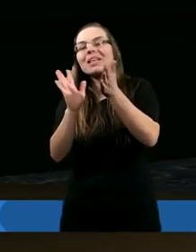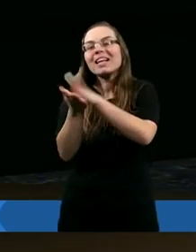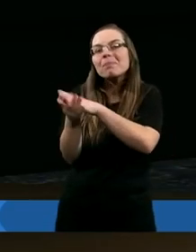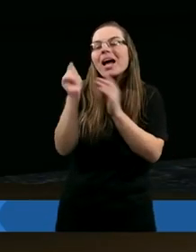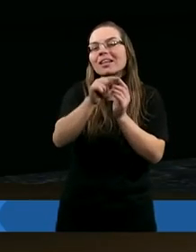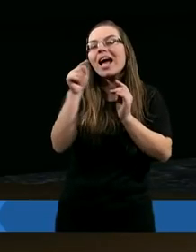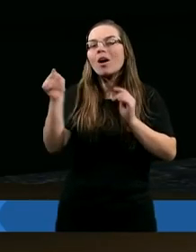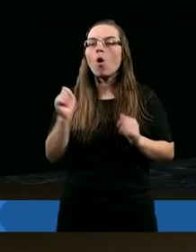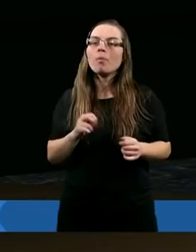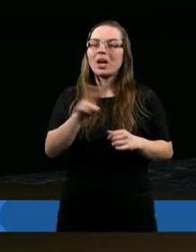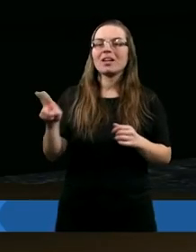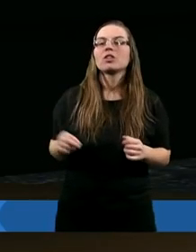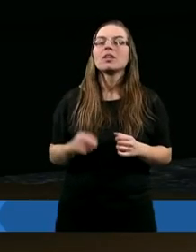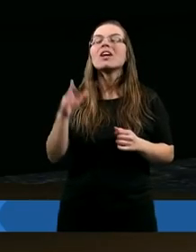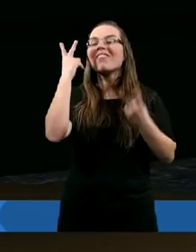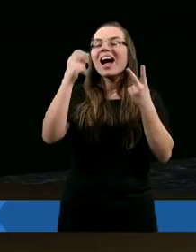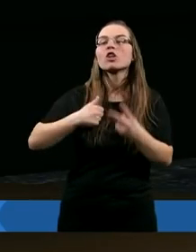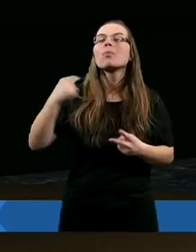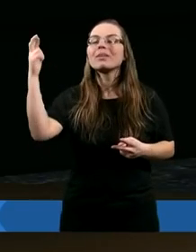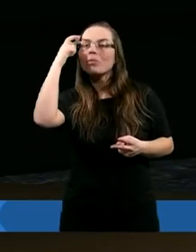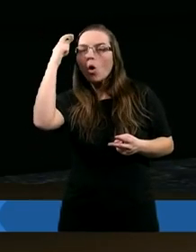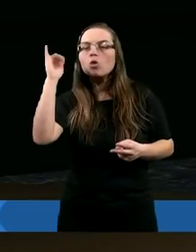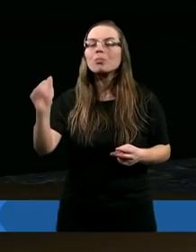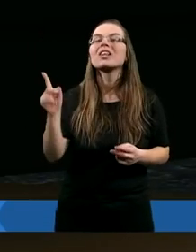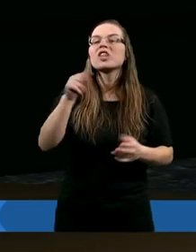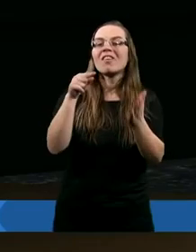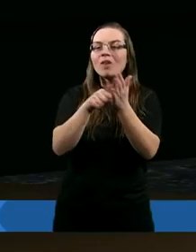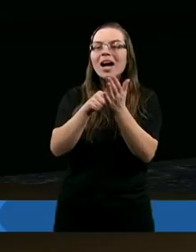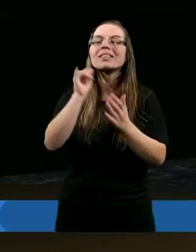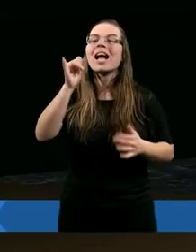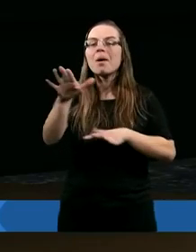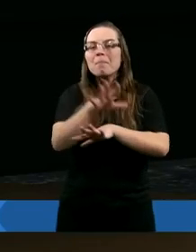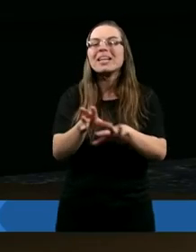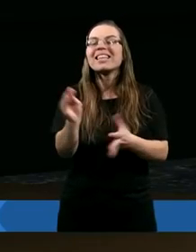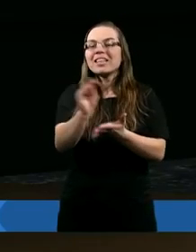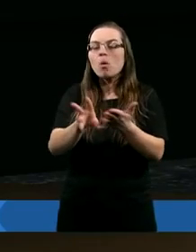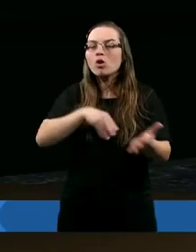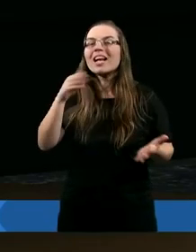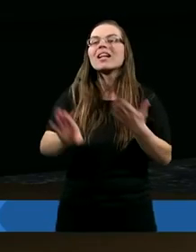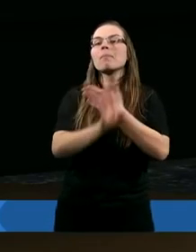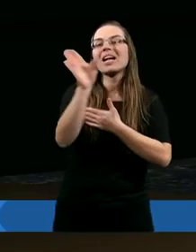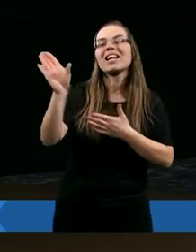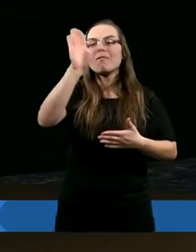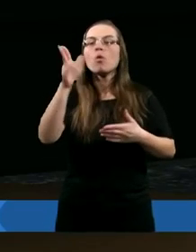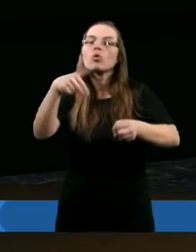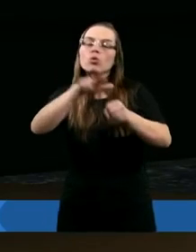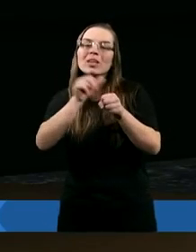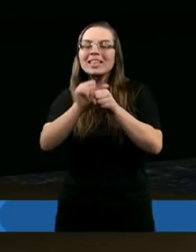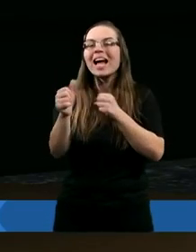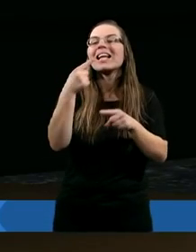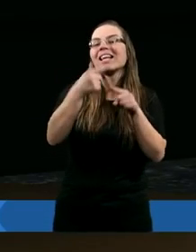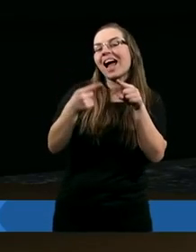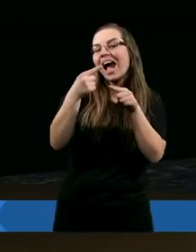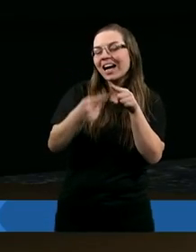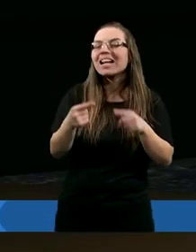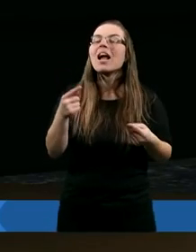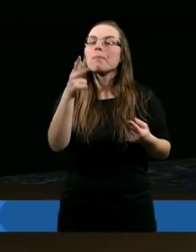rów, prawda? Więc ważne, żebyśmy rozumieli, że właśnie jak Pismo Święte przedstawia Boga, który jest zarazem